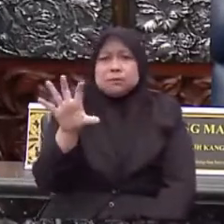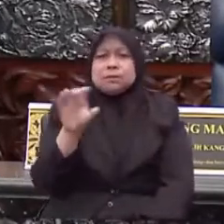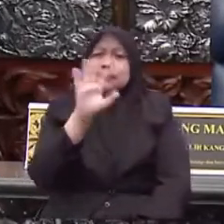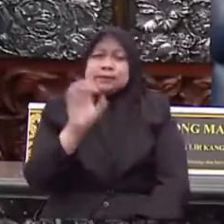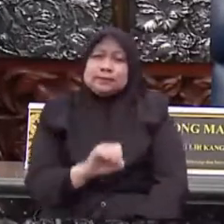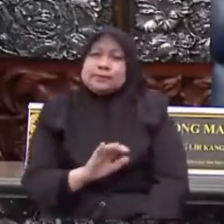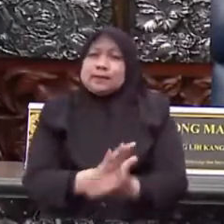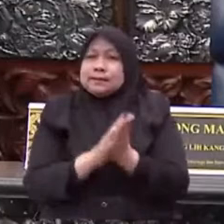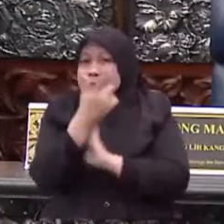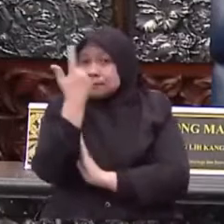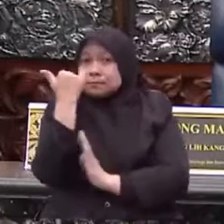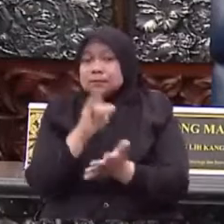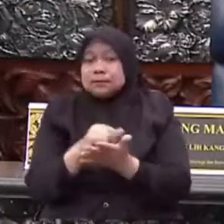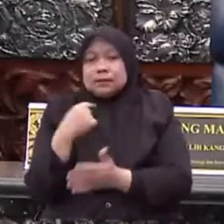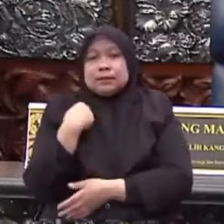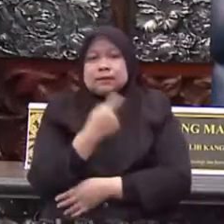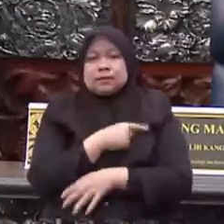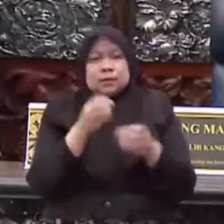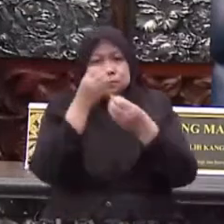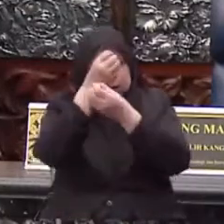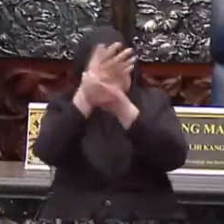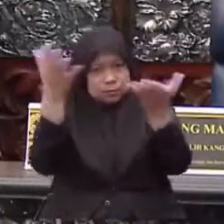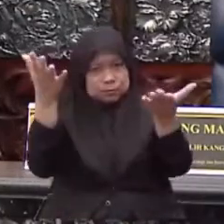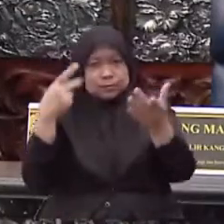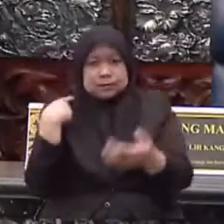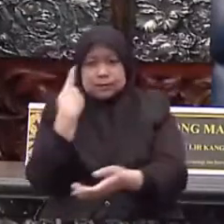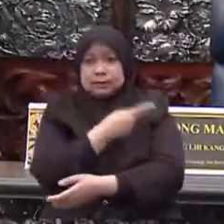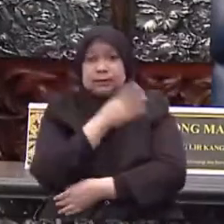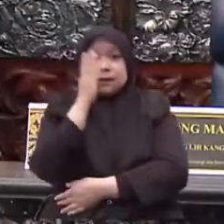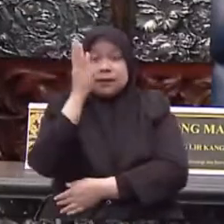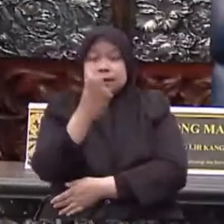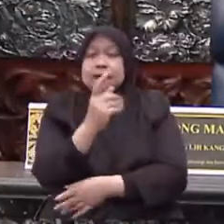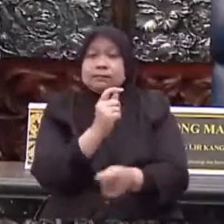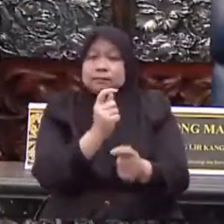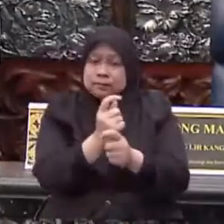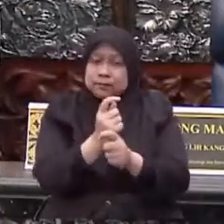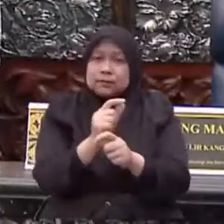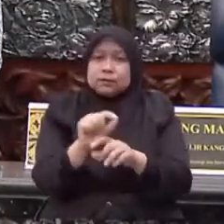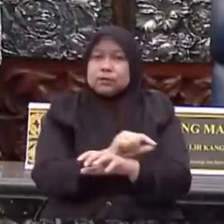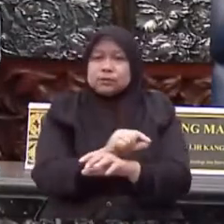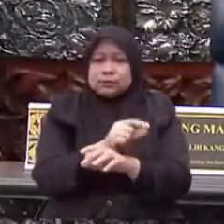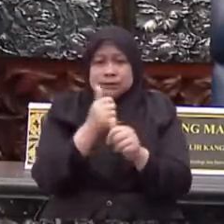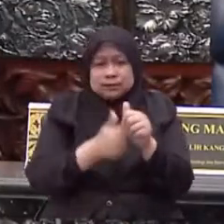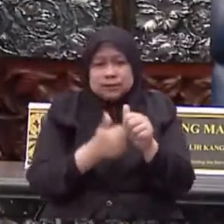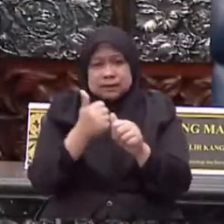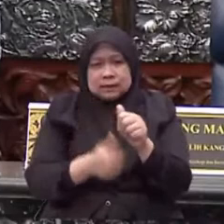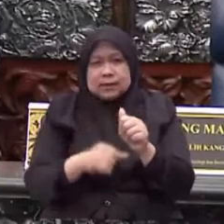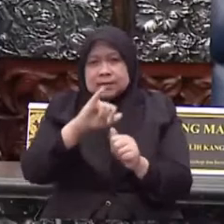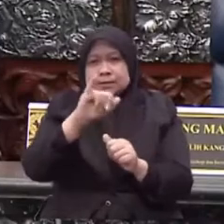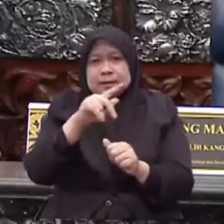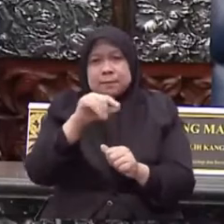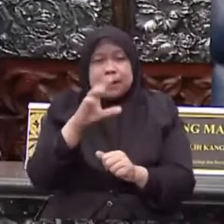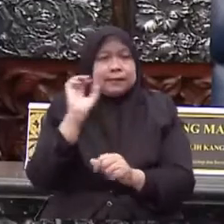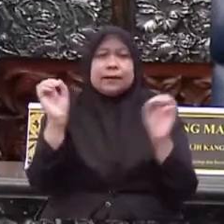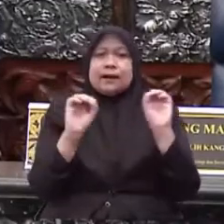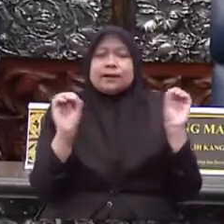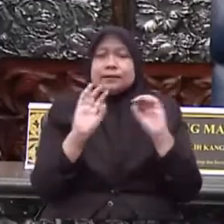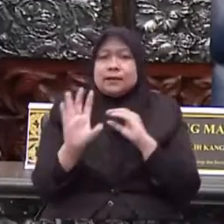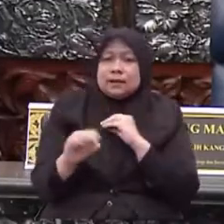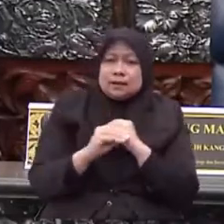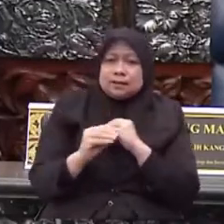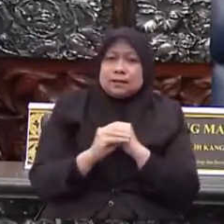100 jadi sebab itu kita buat pengumuman bahwa kita akan stik kepada pengumuman kita di dalam setiap JP tidak ada